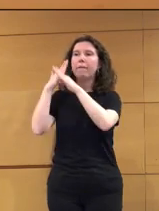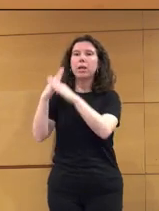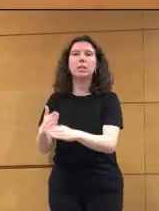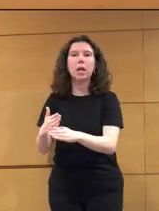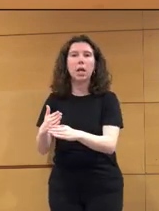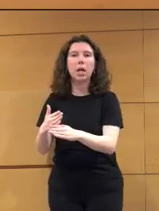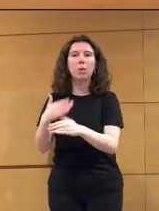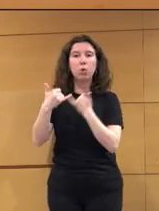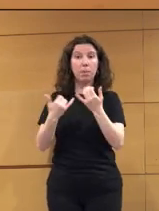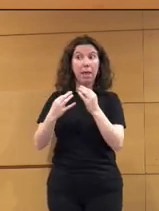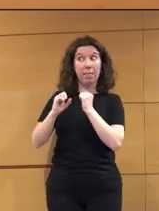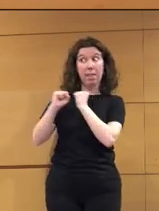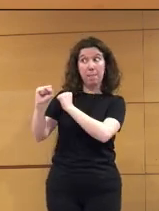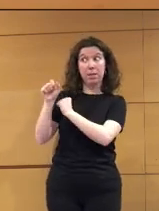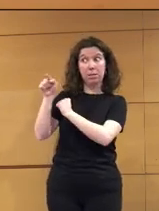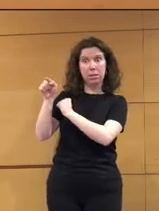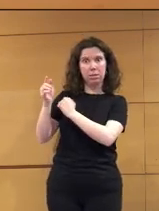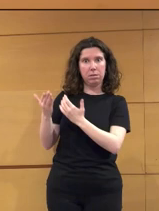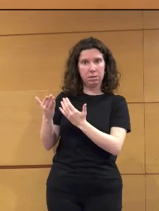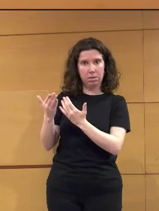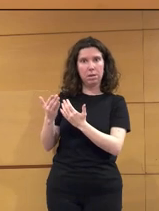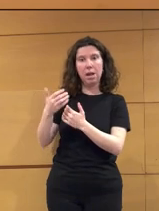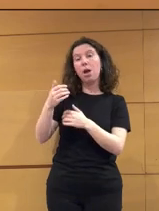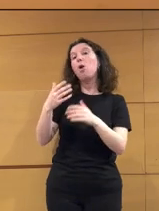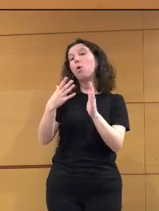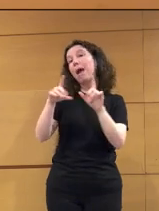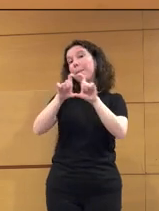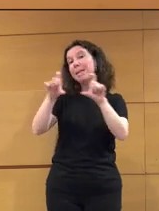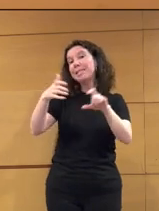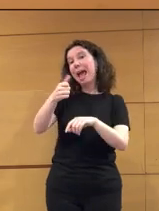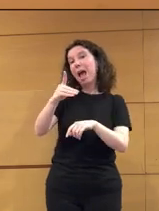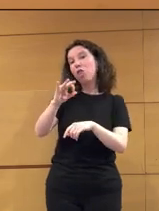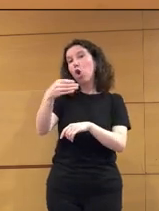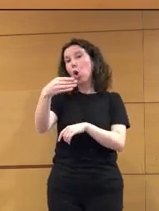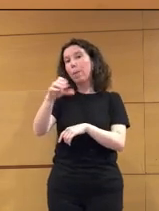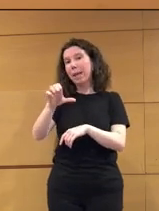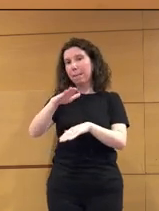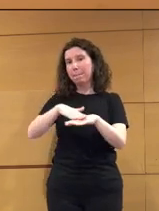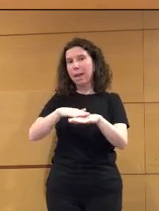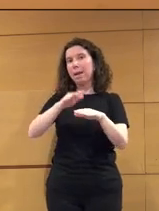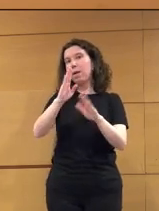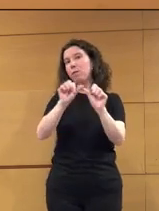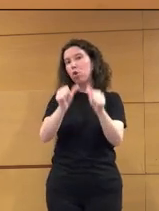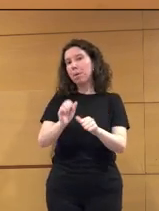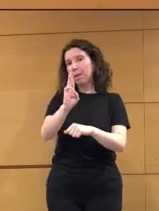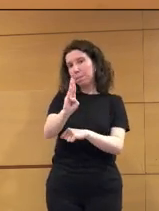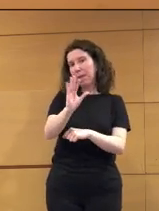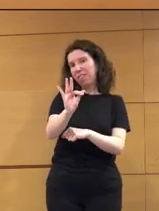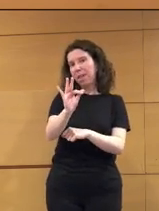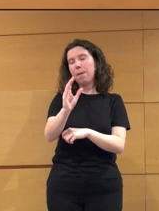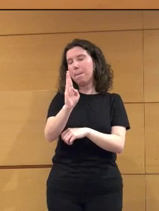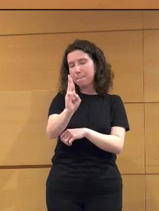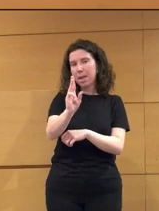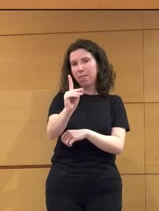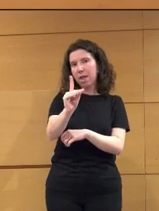depenem d'Adobe per al PDF. O sigui, perquè hem de fer una pregunta anterior. Per què hem